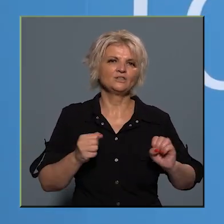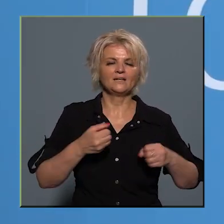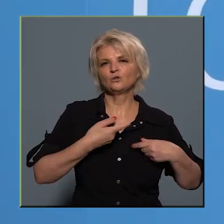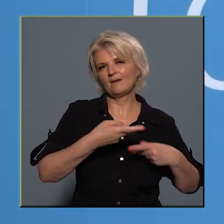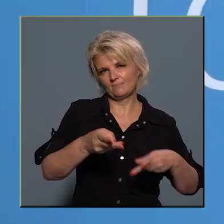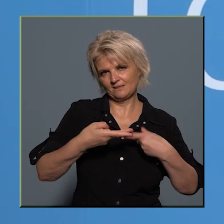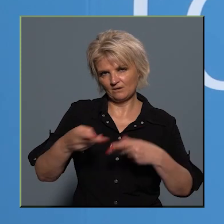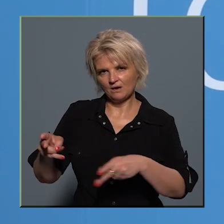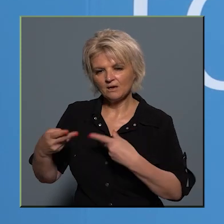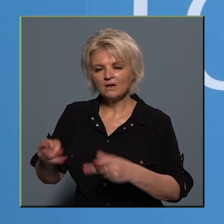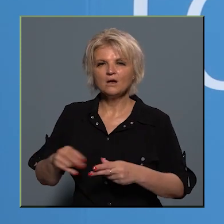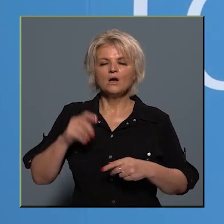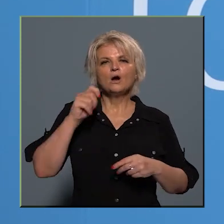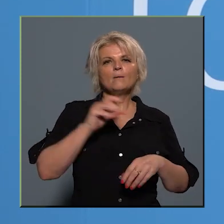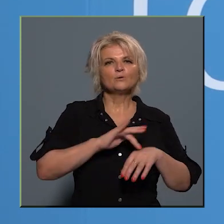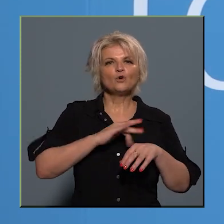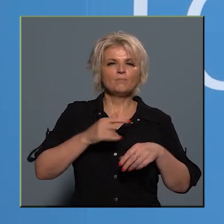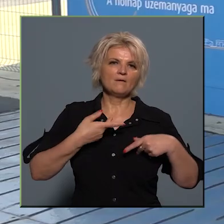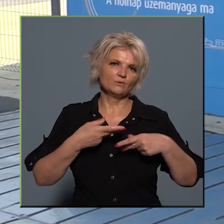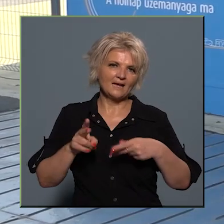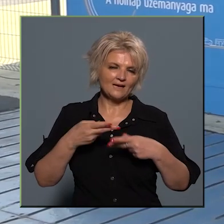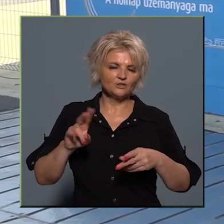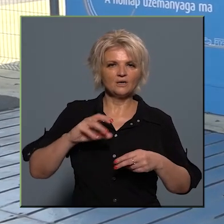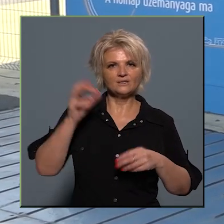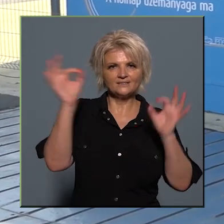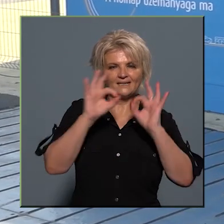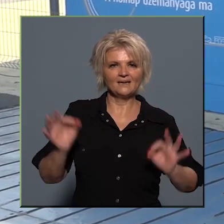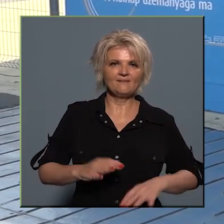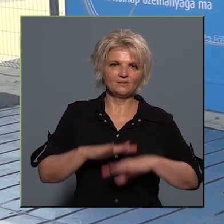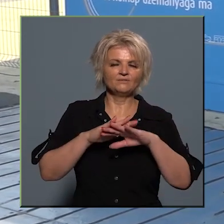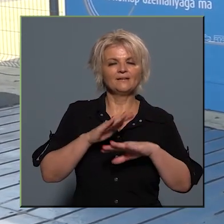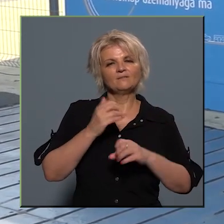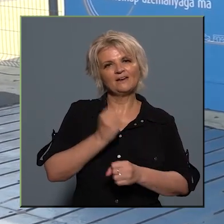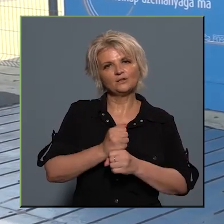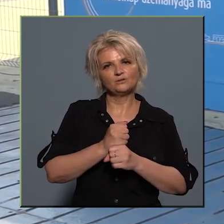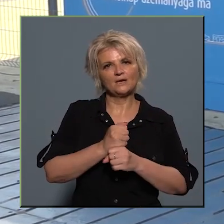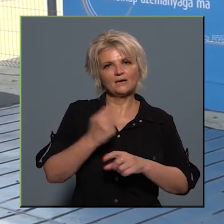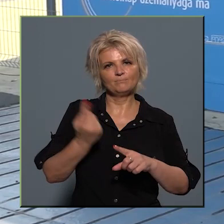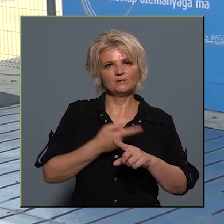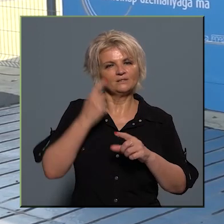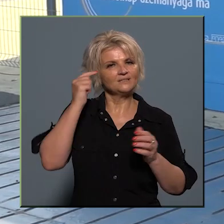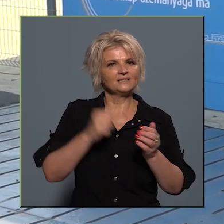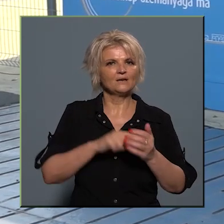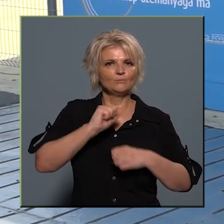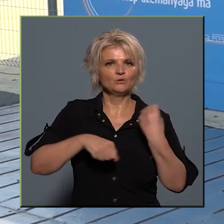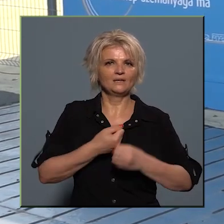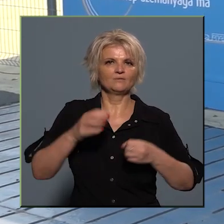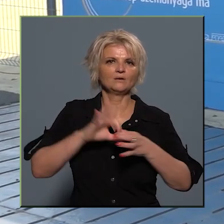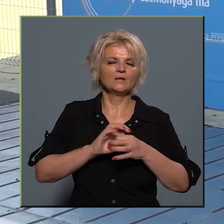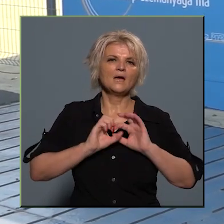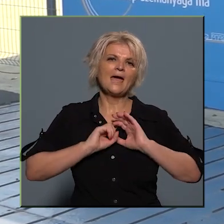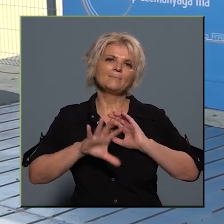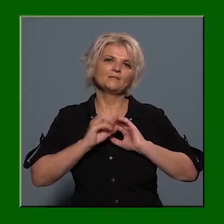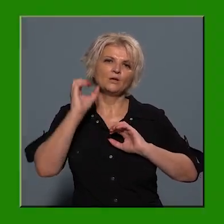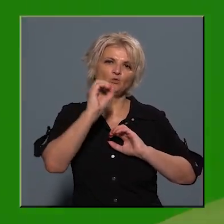A tesztfutás része a cég elkötelezett fenntarthatósági politikájának, amelynek célja a működéssel összefüggő emisszió